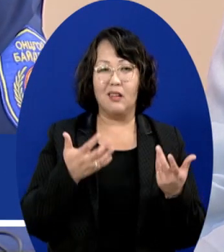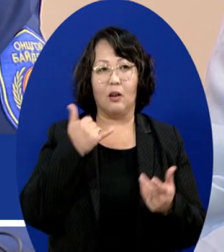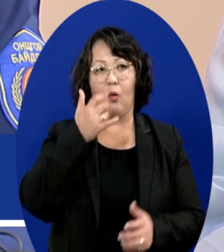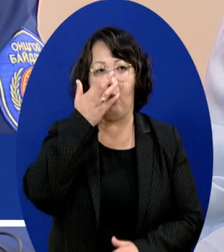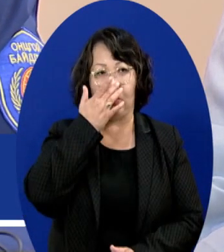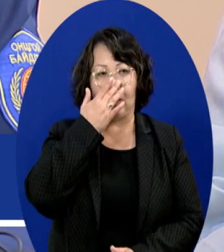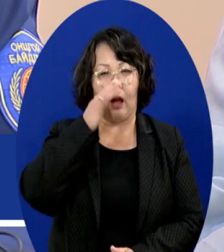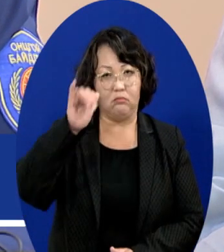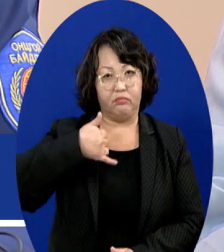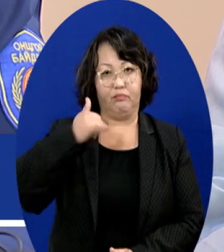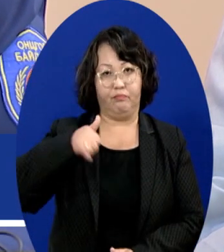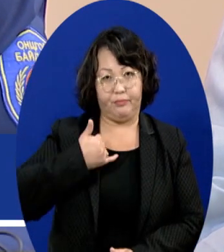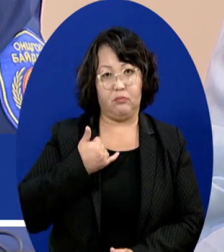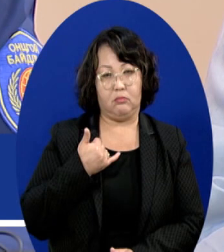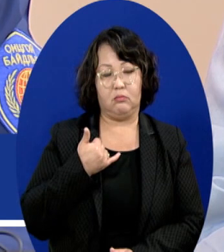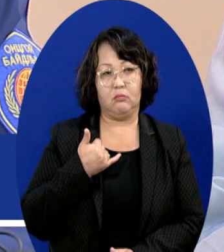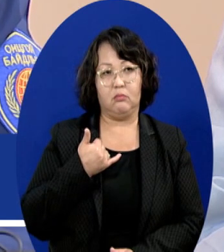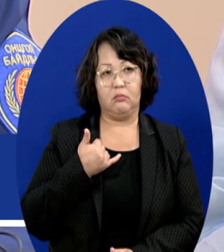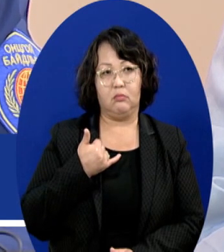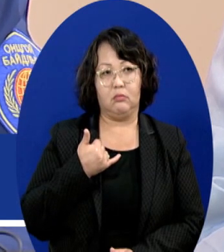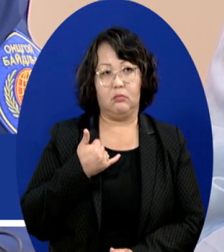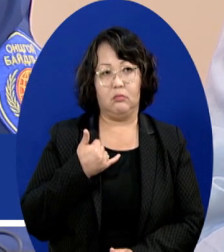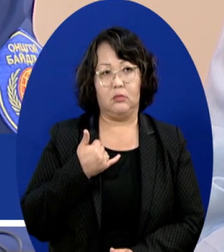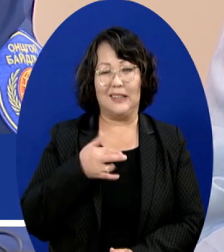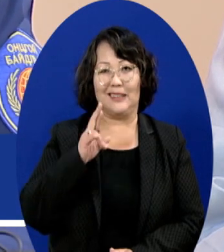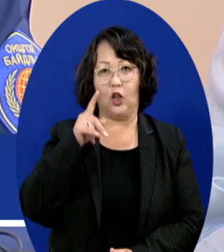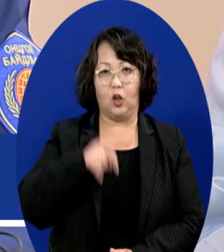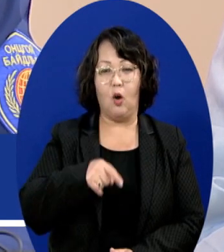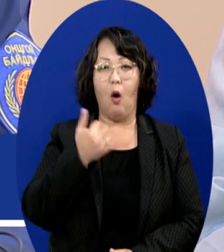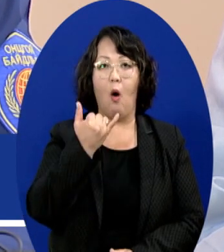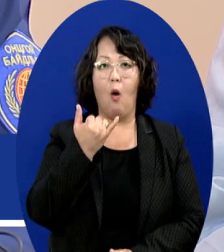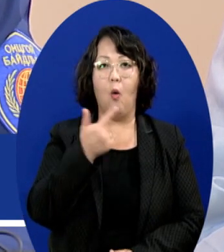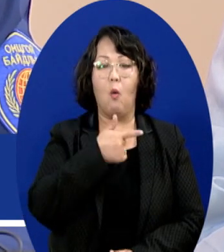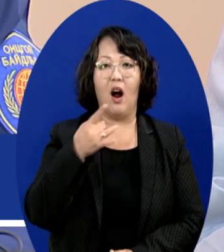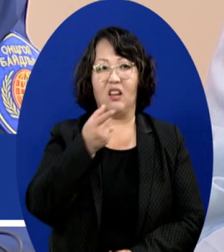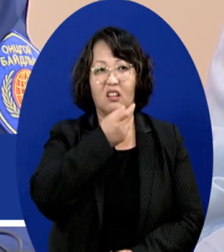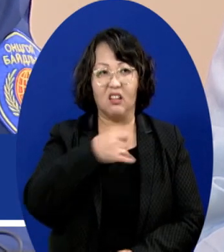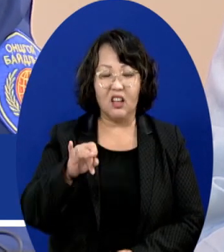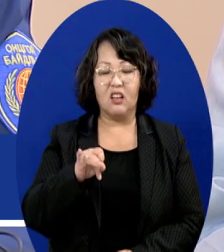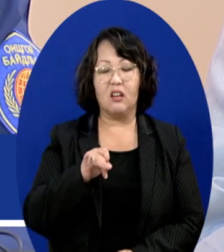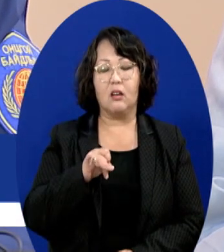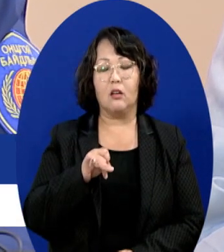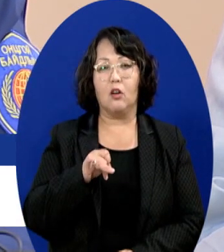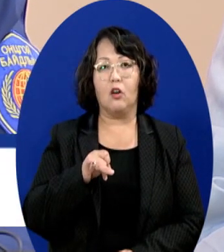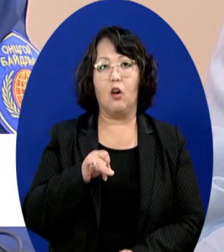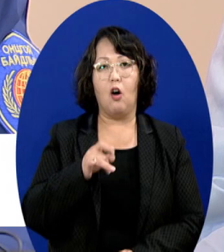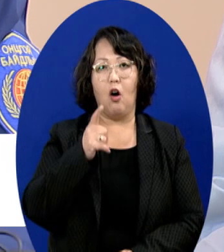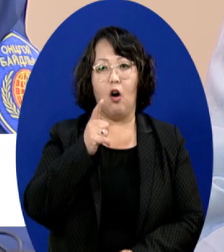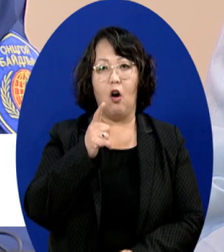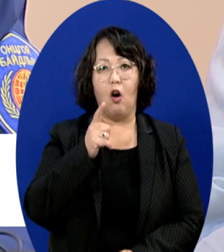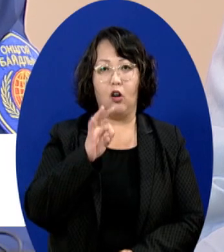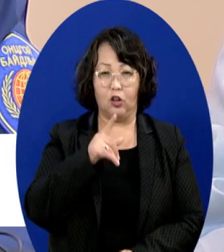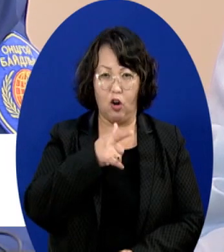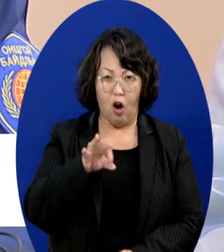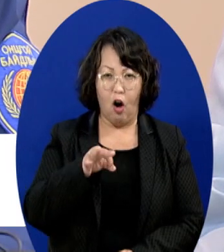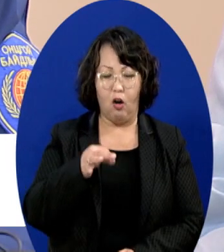тоололж байгаа. Тухайлбал одоо яг одоо угарын хийнд хорцсон бос өөр одоо хорлогын шинж